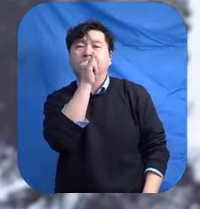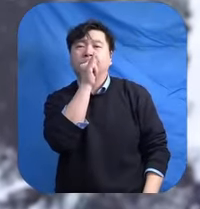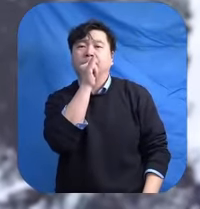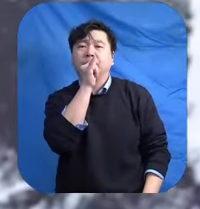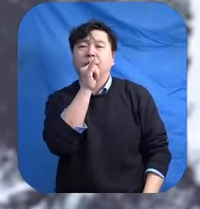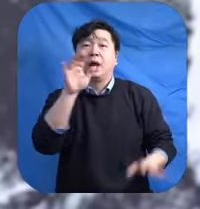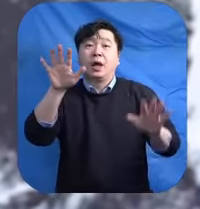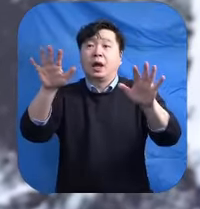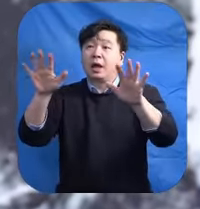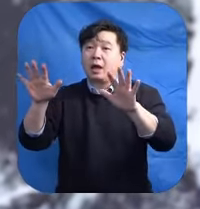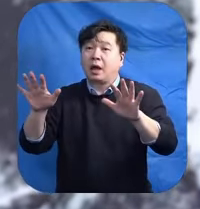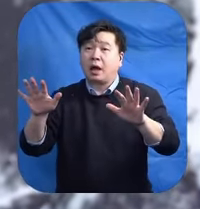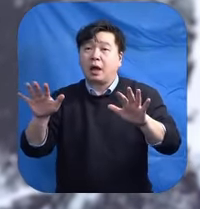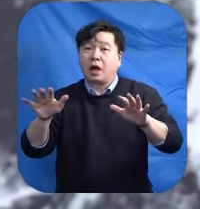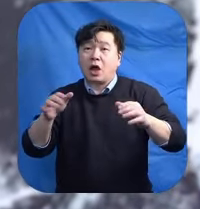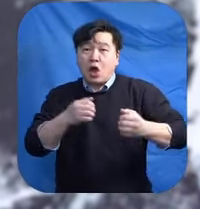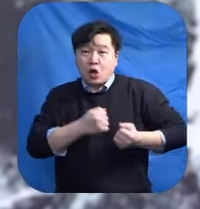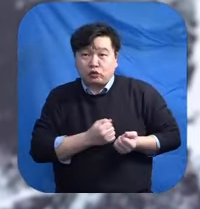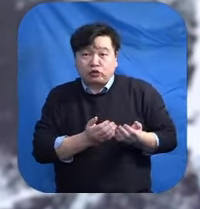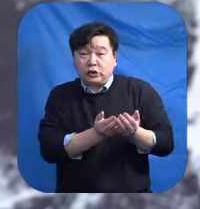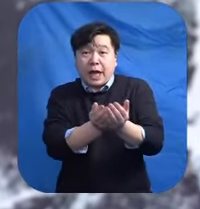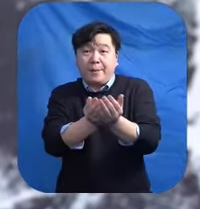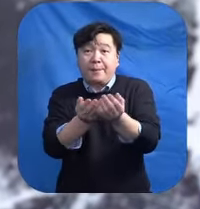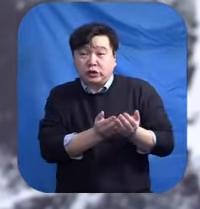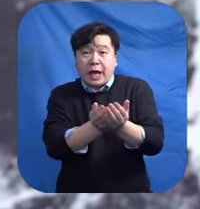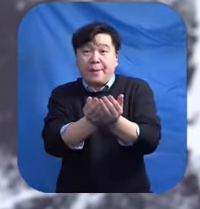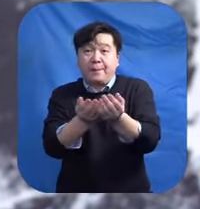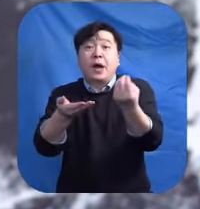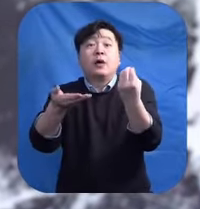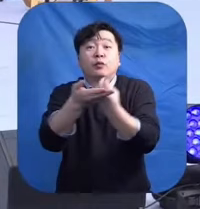여러분, 군함도 아시죠?